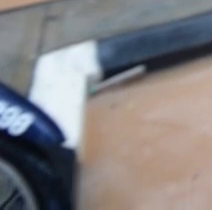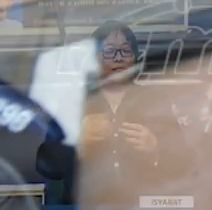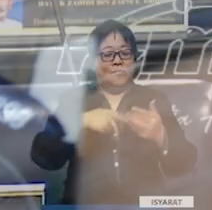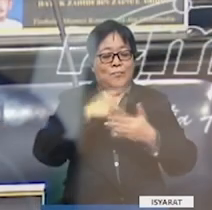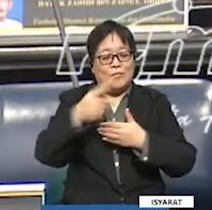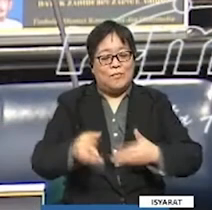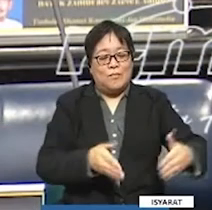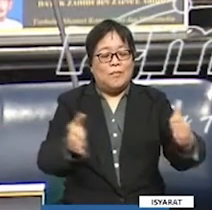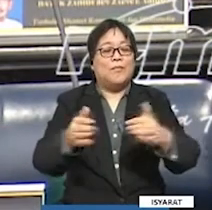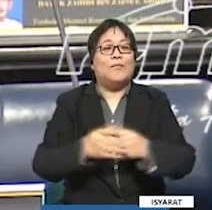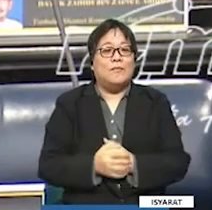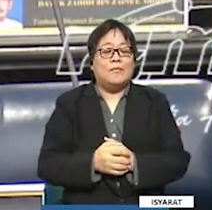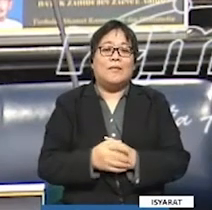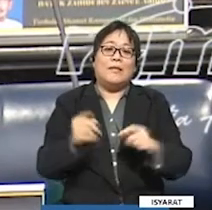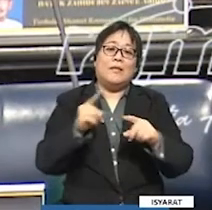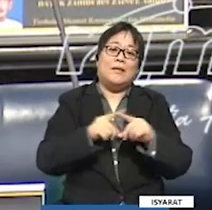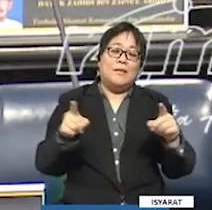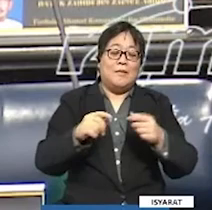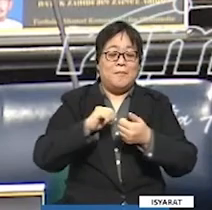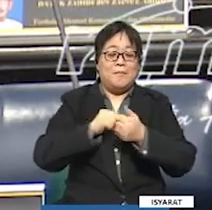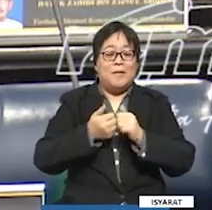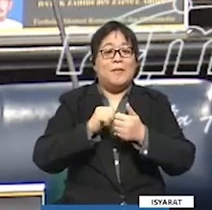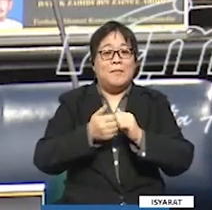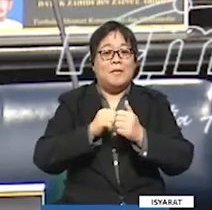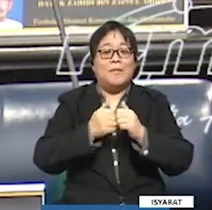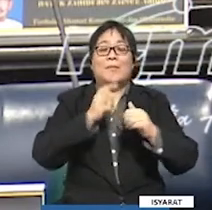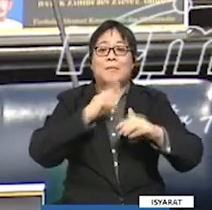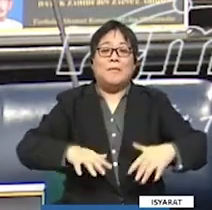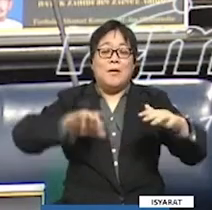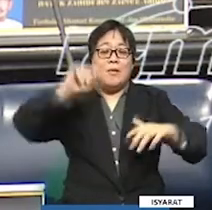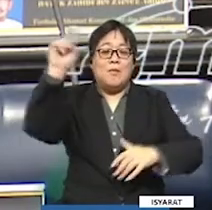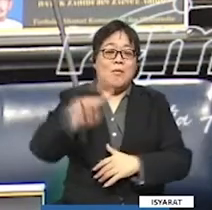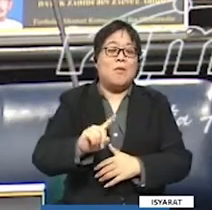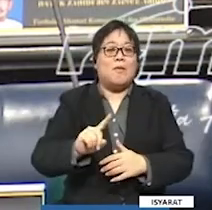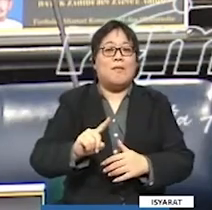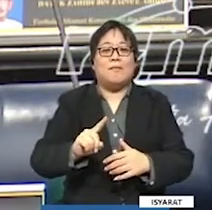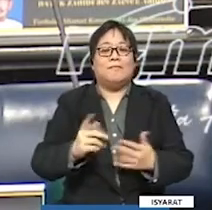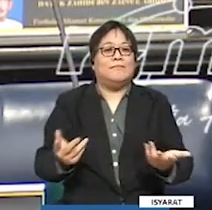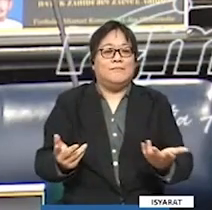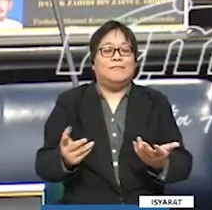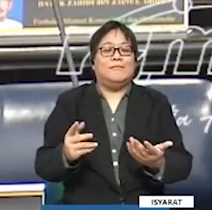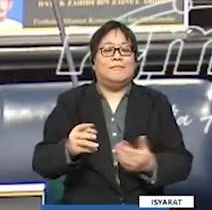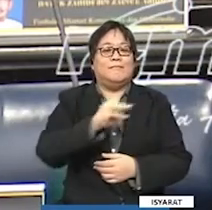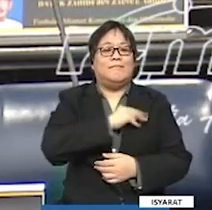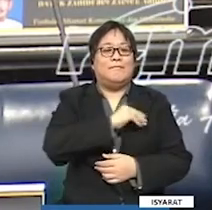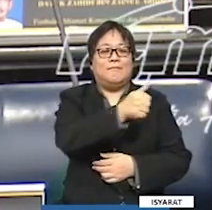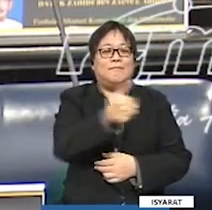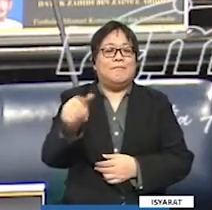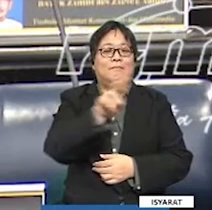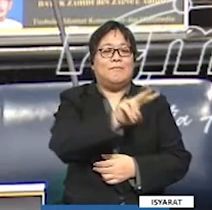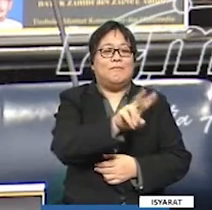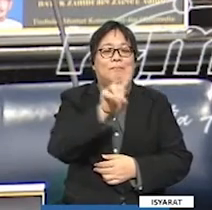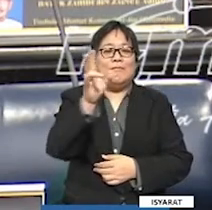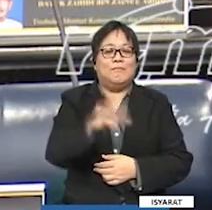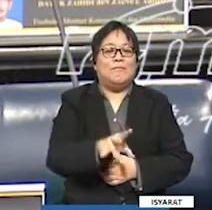penyenggaraan sungai. Walau bagaimanapun, susulan daripada masalah banjir kilat yang berlaku, Jemaah Menteri pada